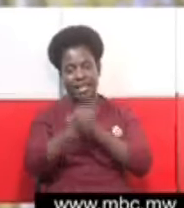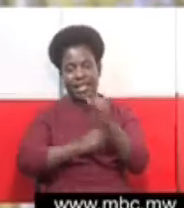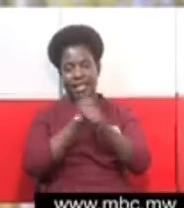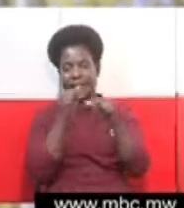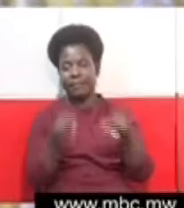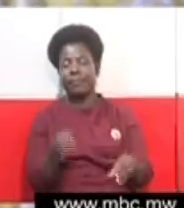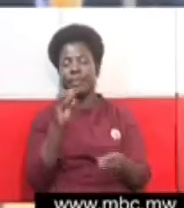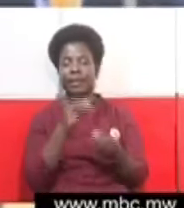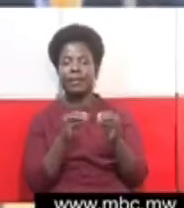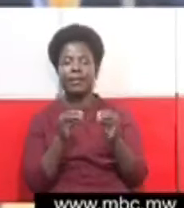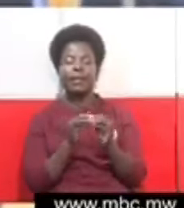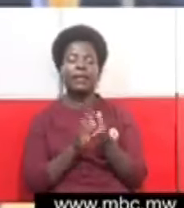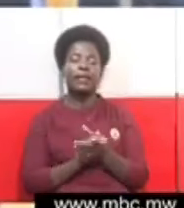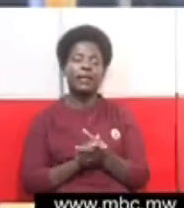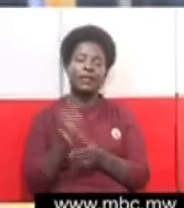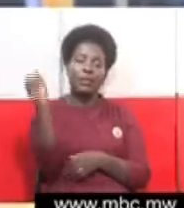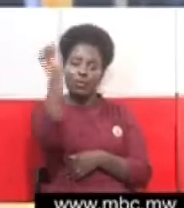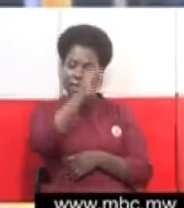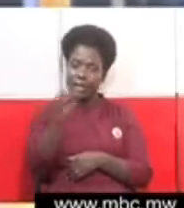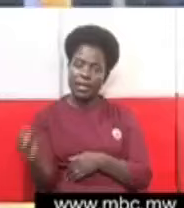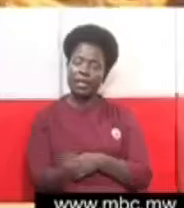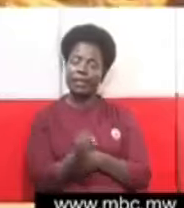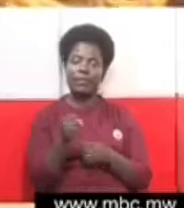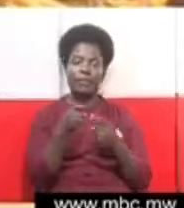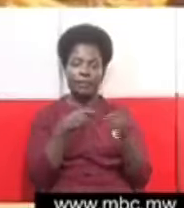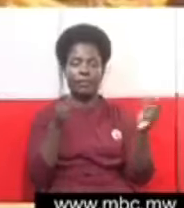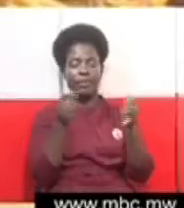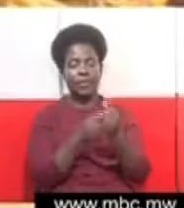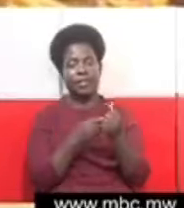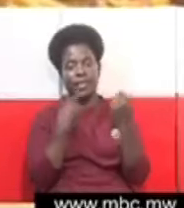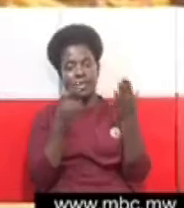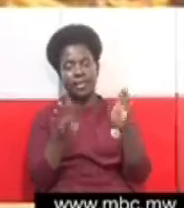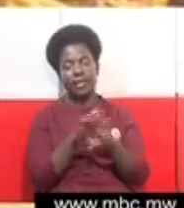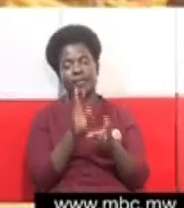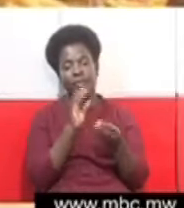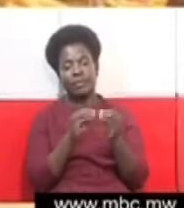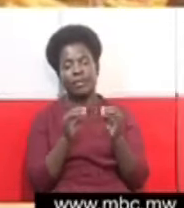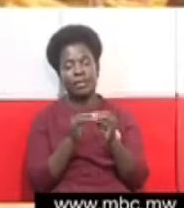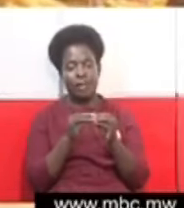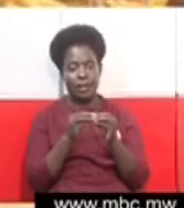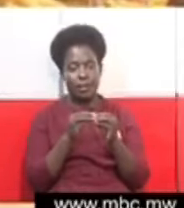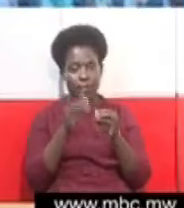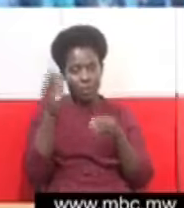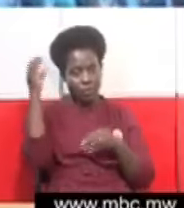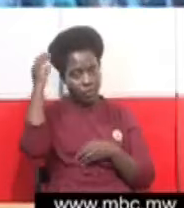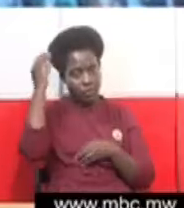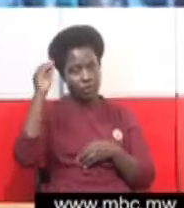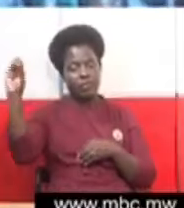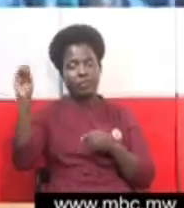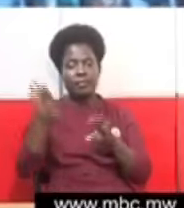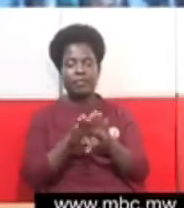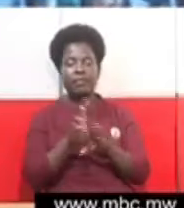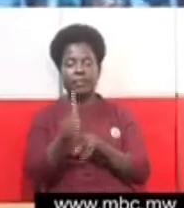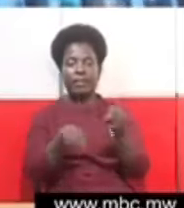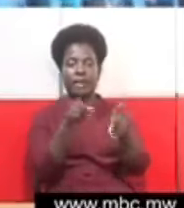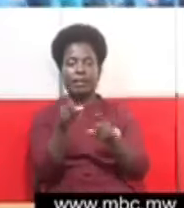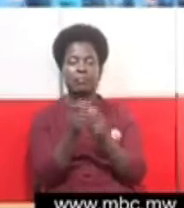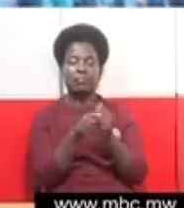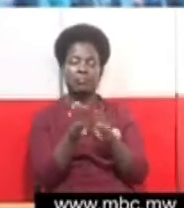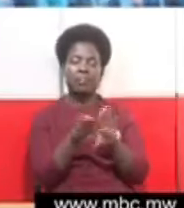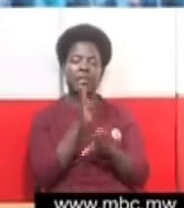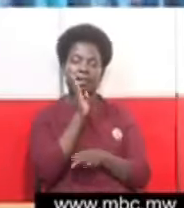uchitikire kusalima kuyambira pa 16 mpaka pa 19 July uchitika pamutu oti kuyendera limodzi pothetsa mavuto